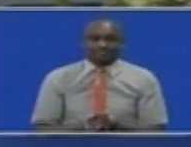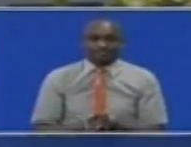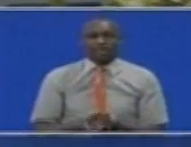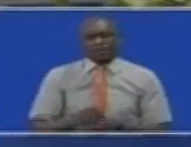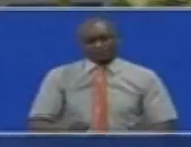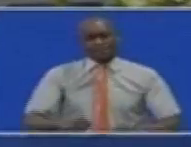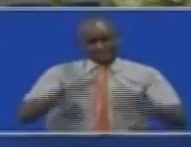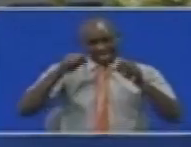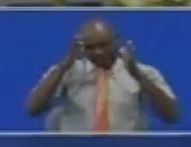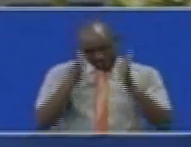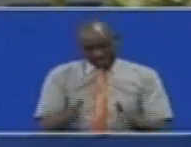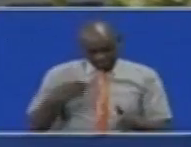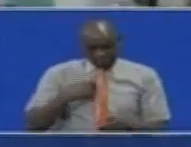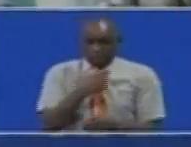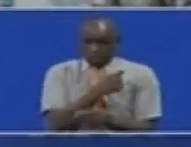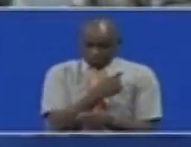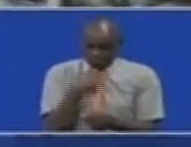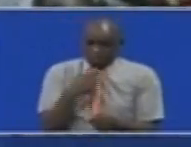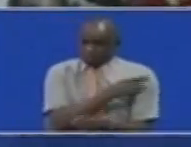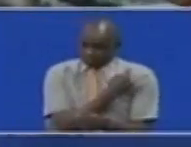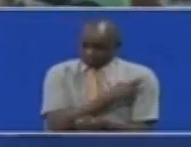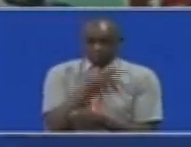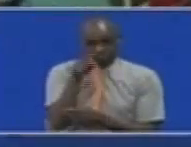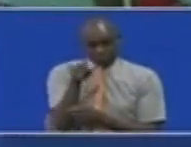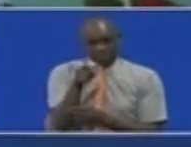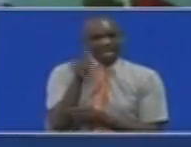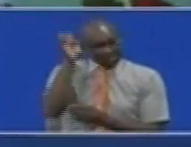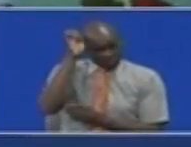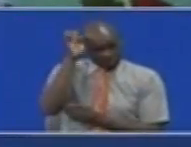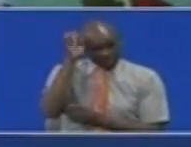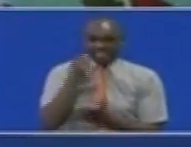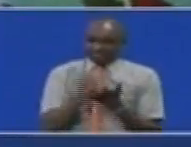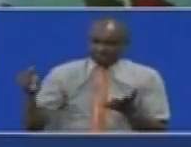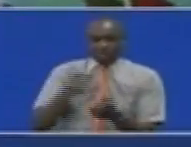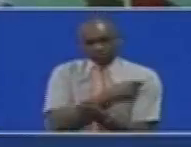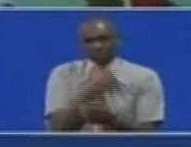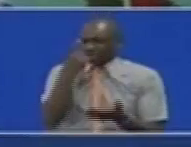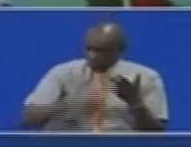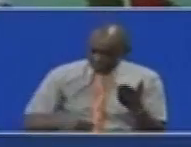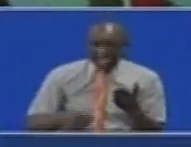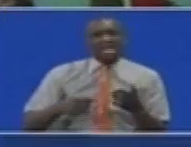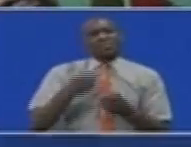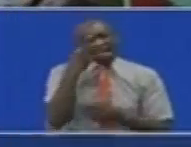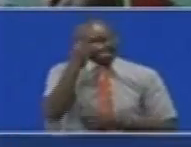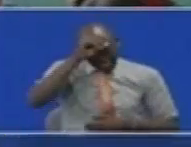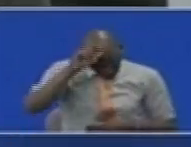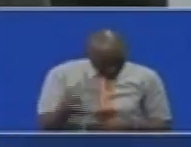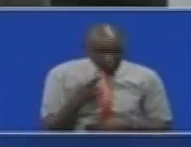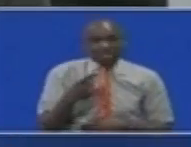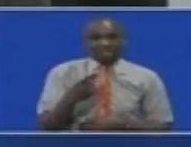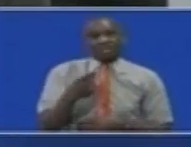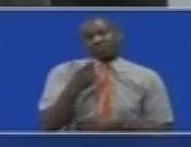Afisa mkuu mtendaji wa hospitali ya rufaa ya Moi mjini Eldoret, Wilson Aruasa, amebainisha kwamba jumla vitambulisho